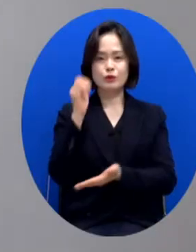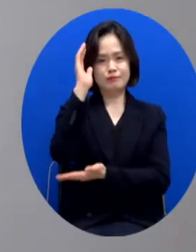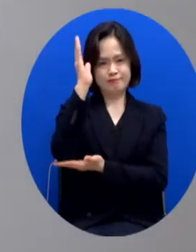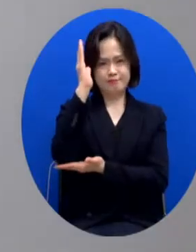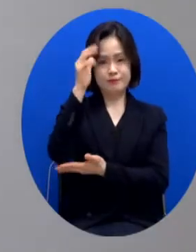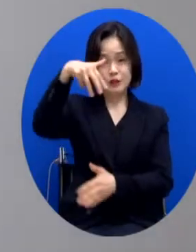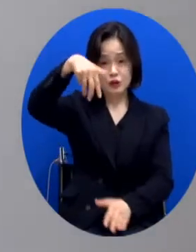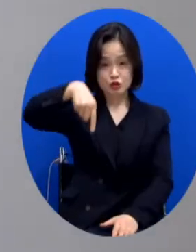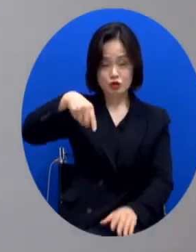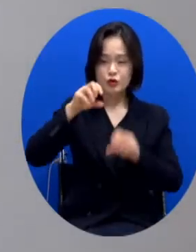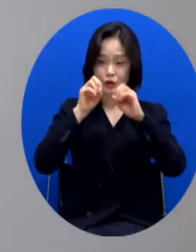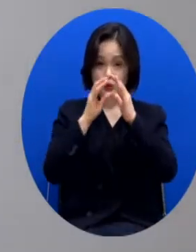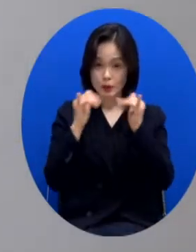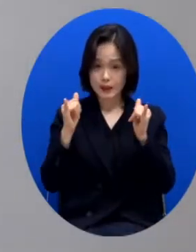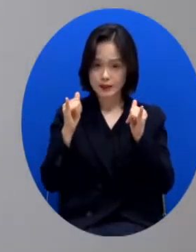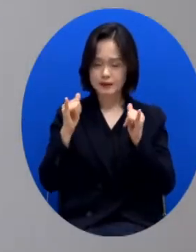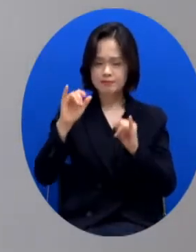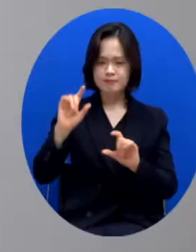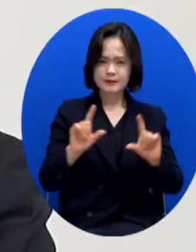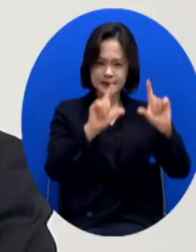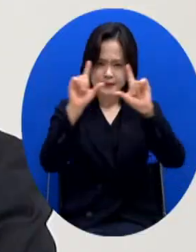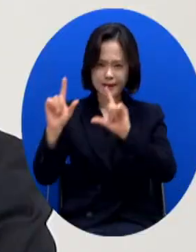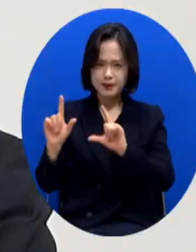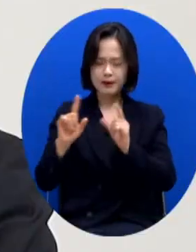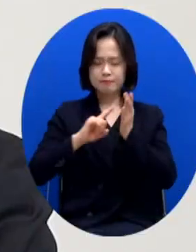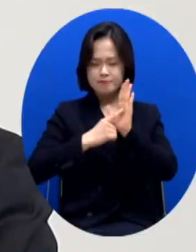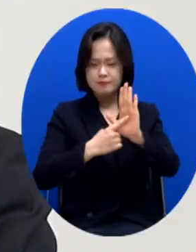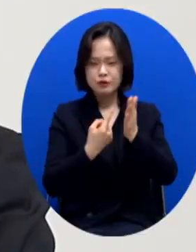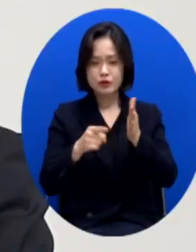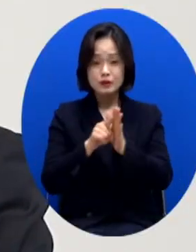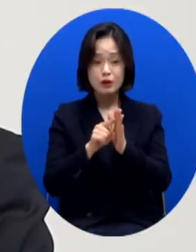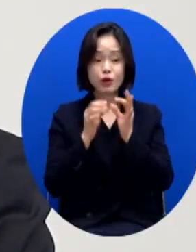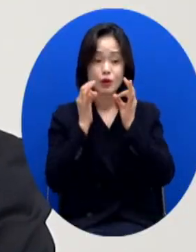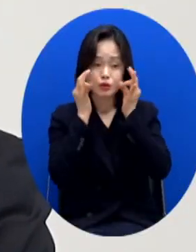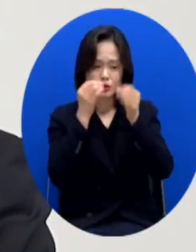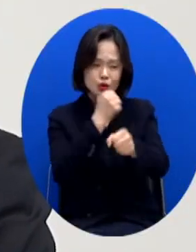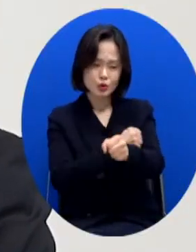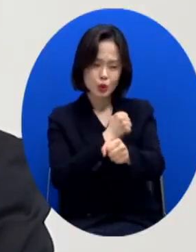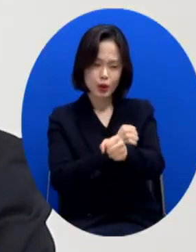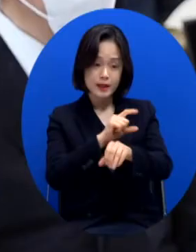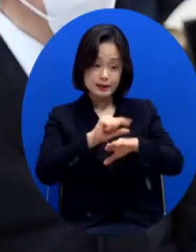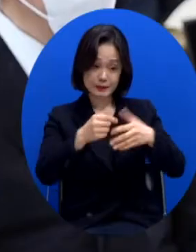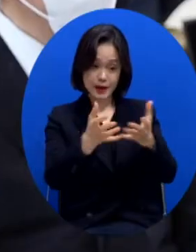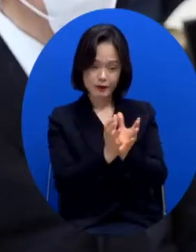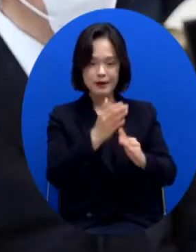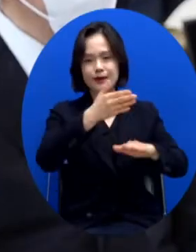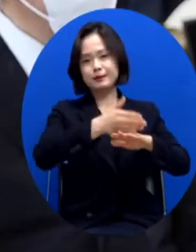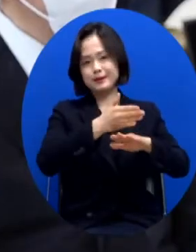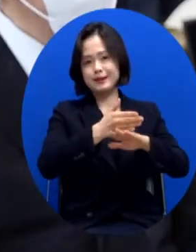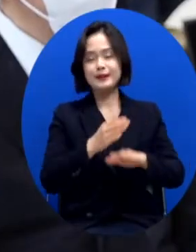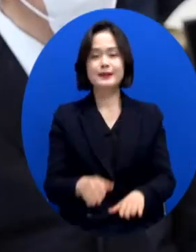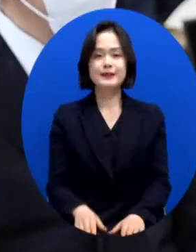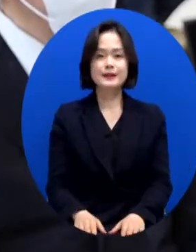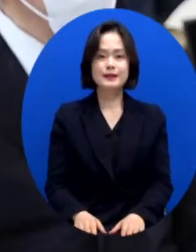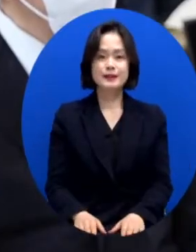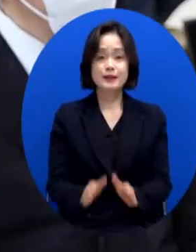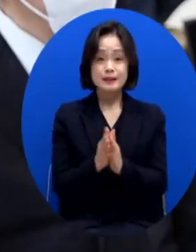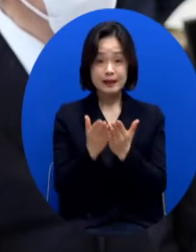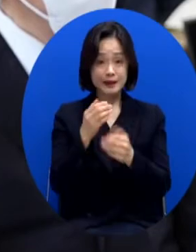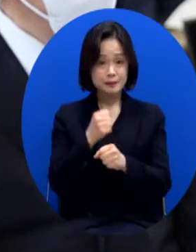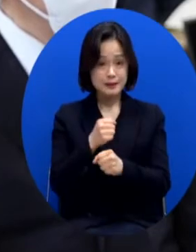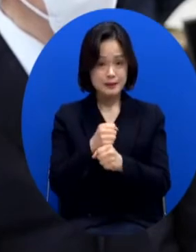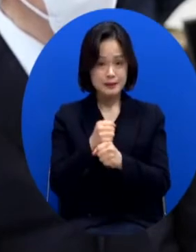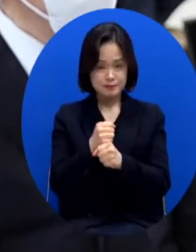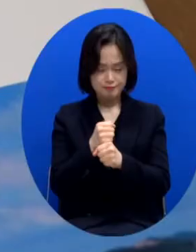한국교회에 알리기 위해 수고한 군산 지방의회에 감사의 마음을 전했습니다 책을 엮은 군산 중동 교배 서종